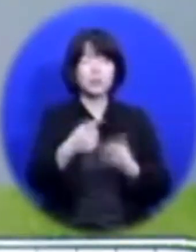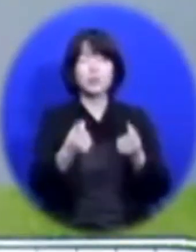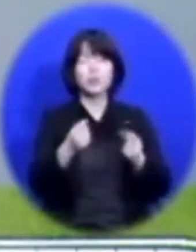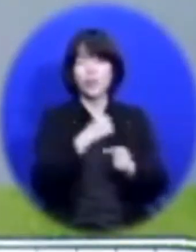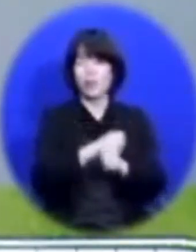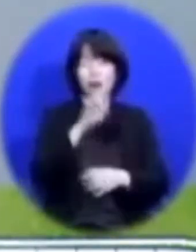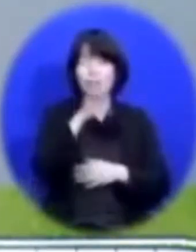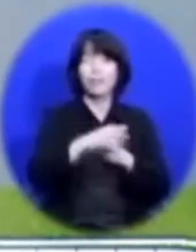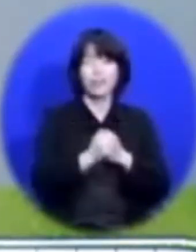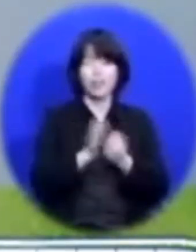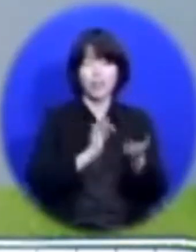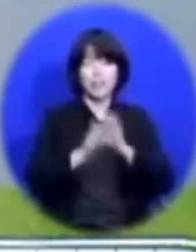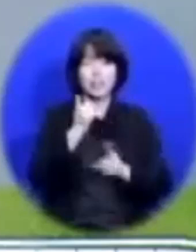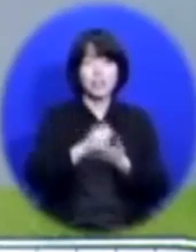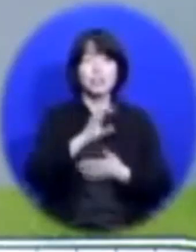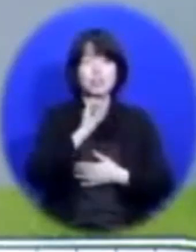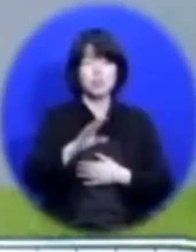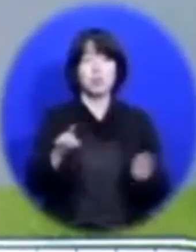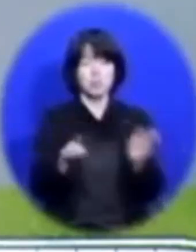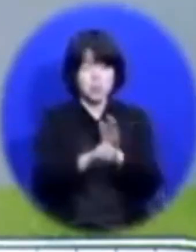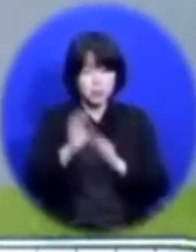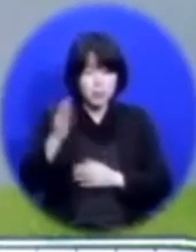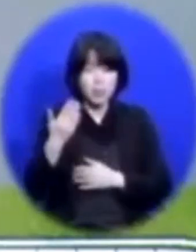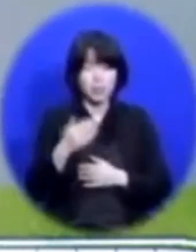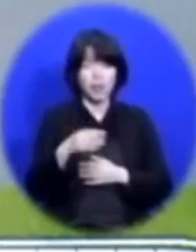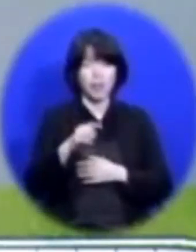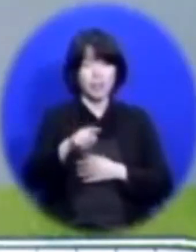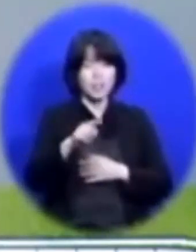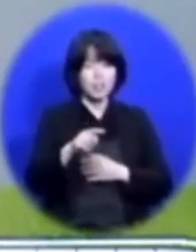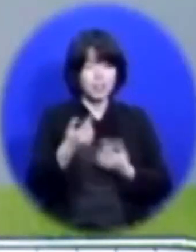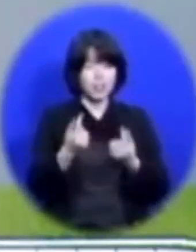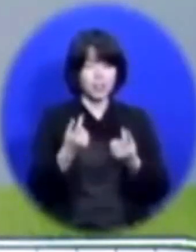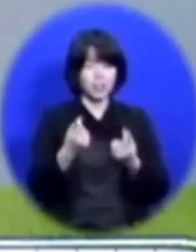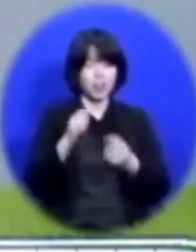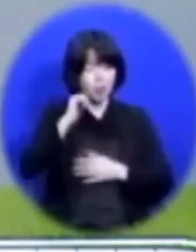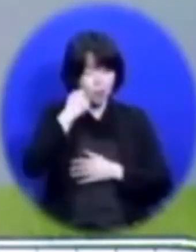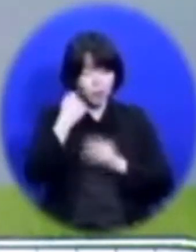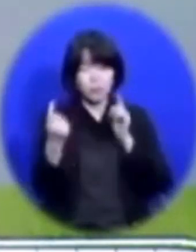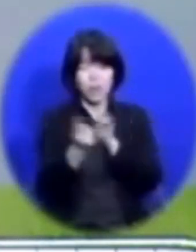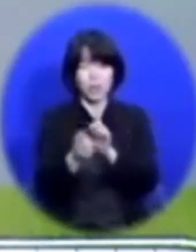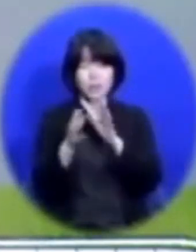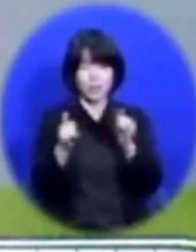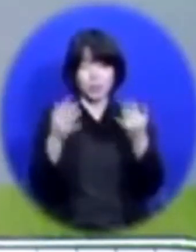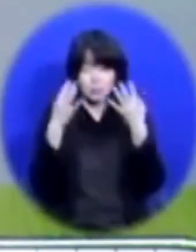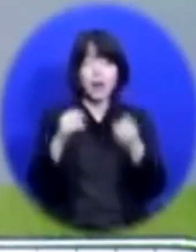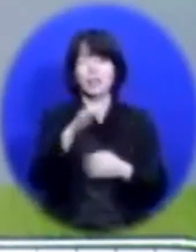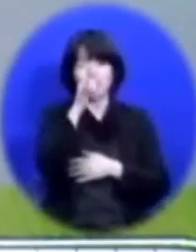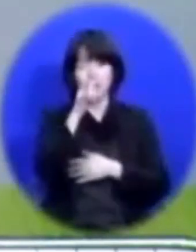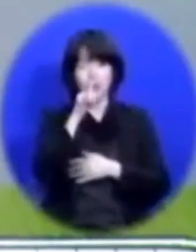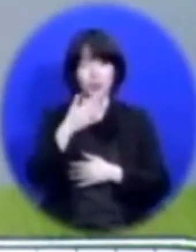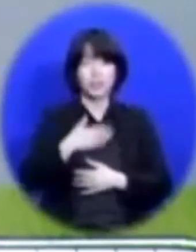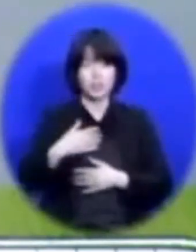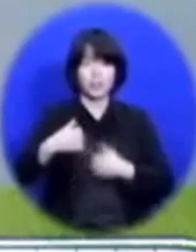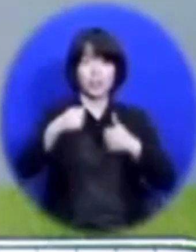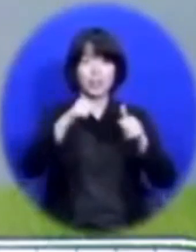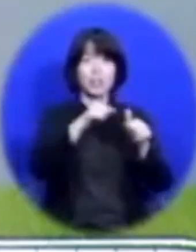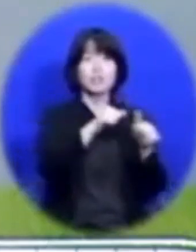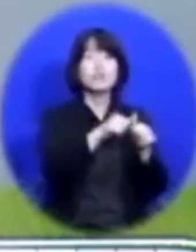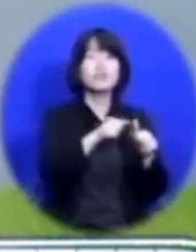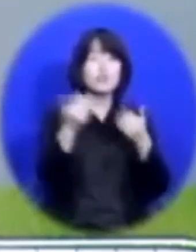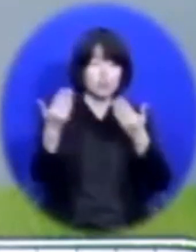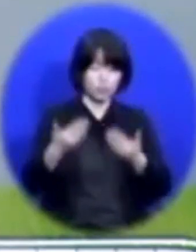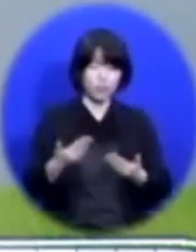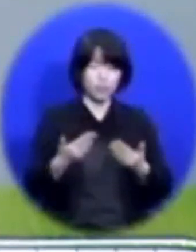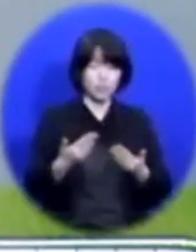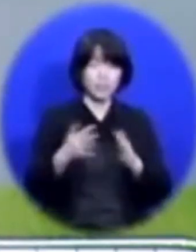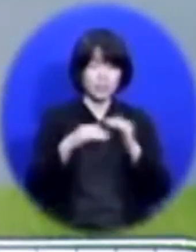됩니다. 예수님을믿으시면됩니다. 예수님을믿으시면됩니다."그는이로 인해얼마나많은사람들이고통을겪는지지적했습니다 .